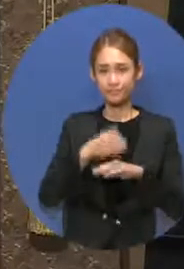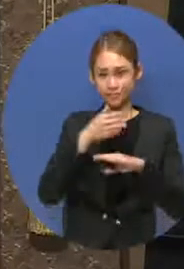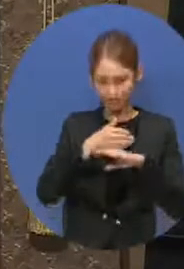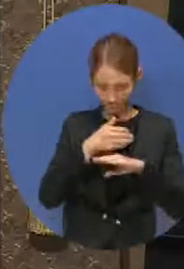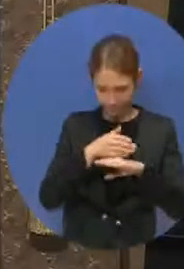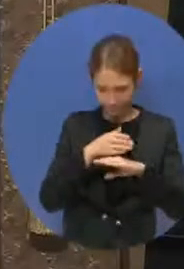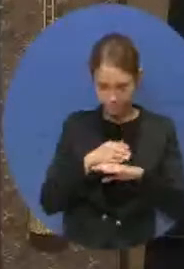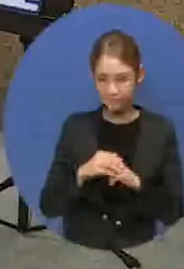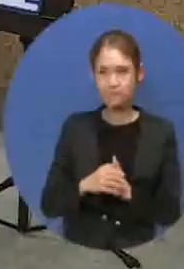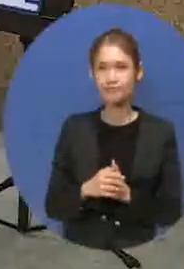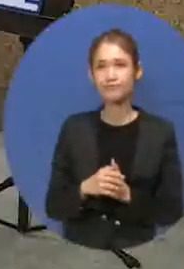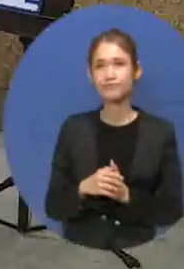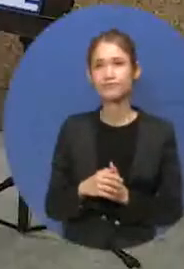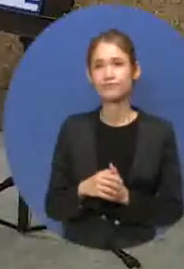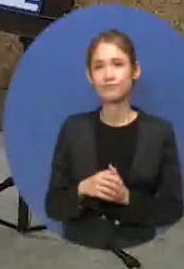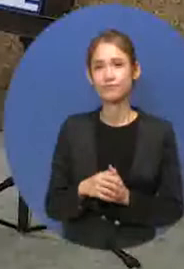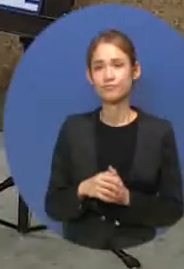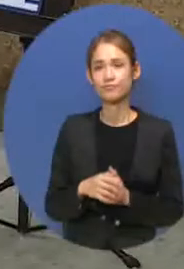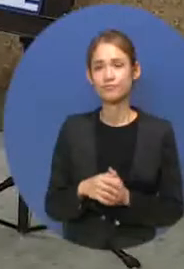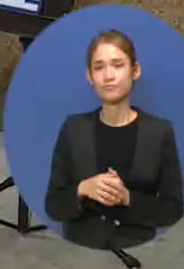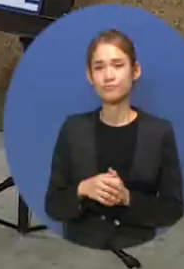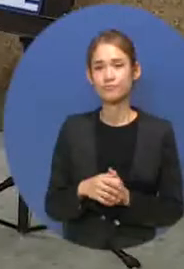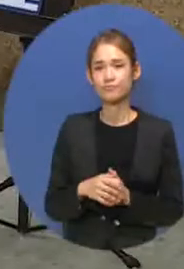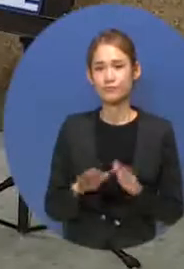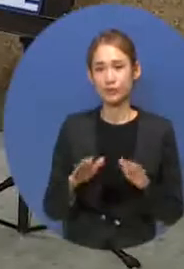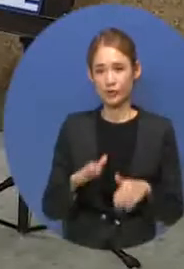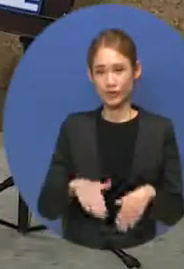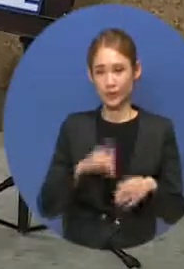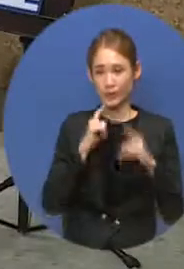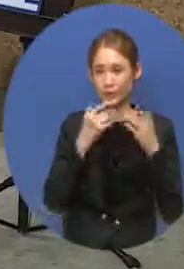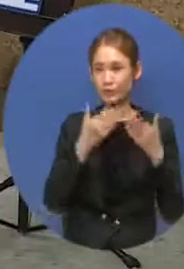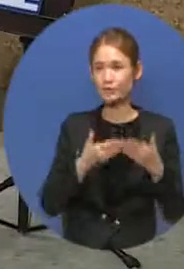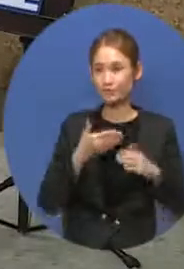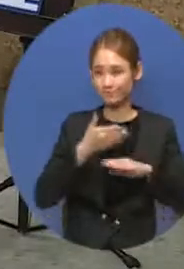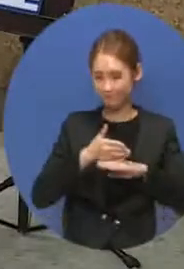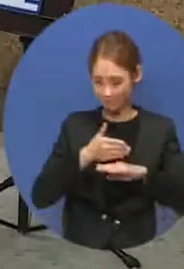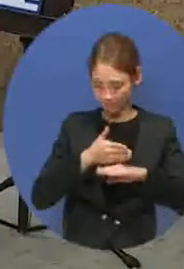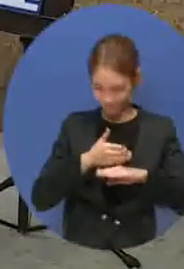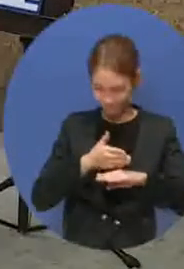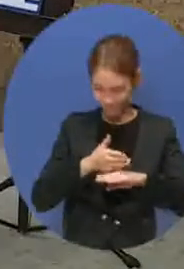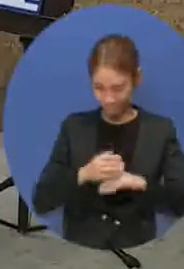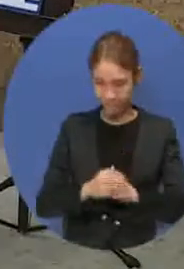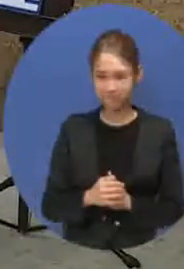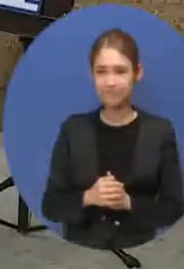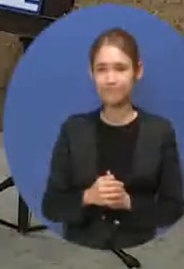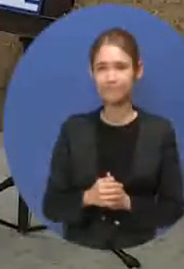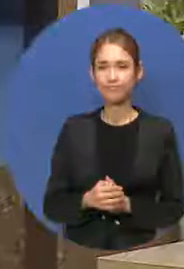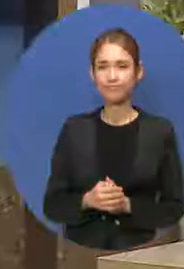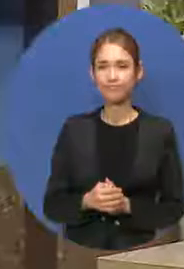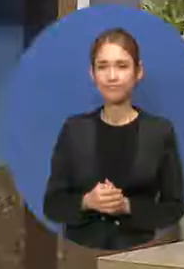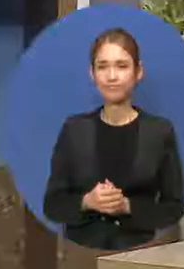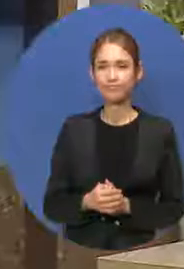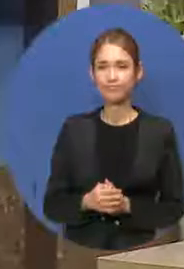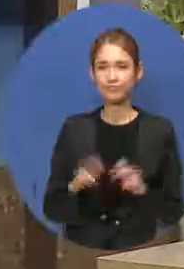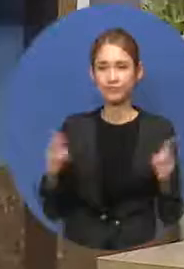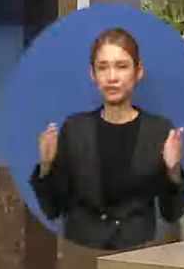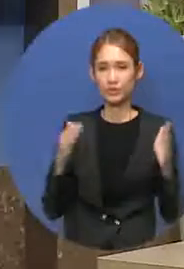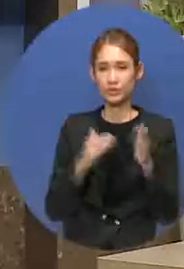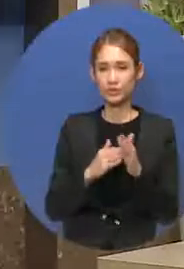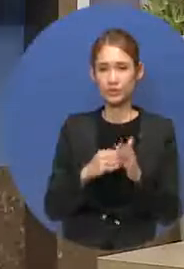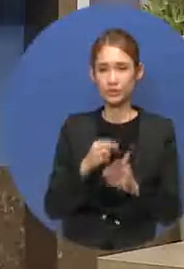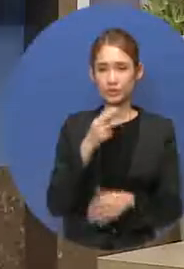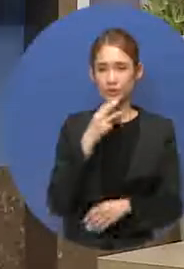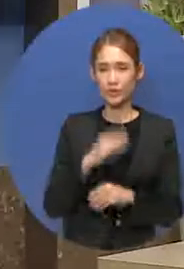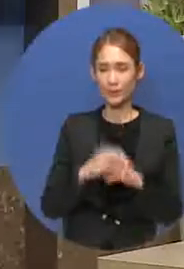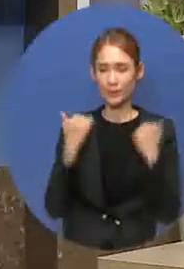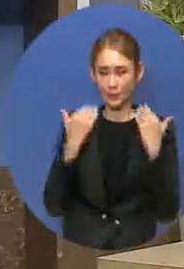좋겠습니다. 감사합니다. 네, 오늘 따뜻한 말씀 감사합니다. 고맙습니다. 네, 지금까지